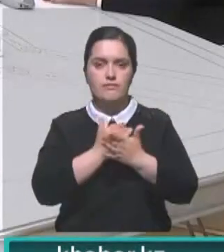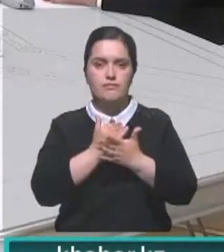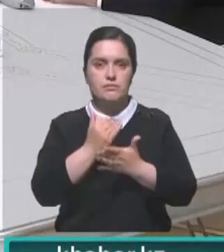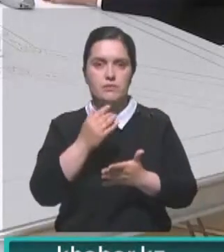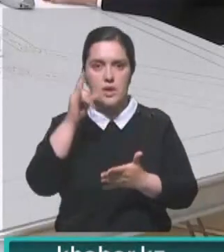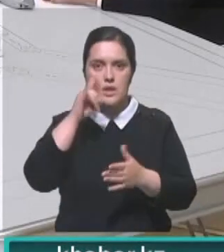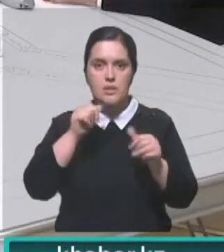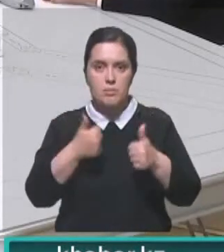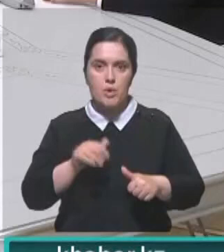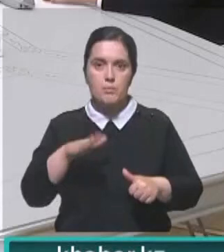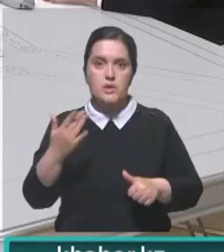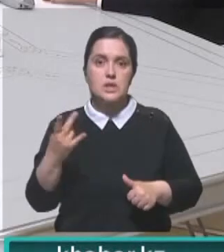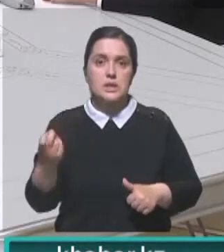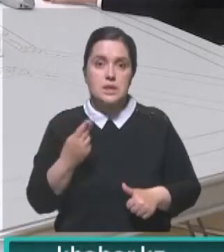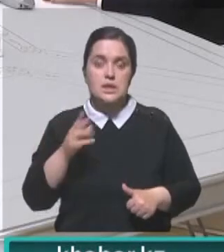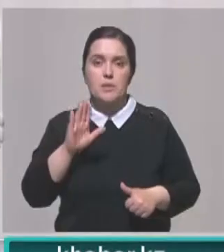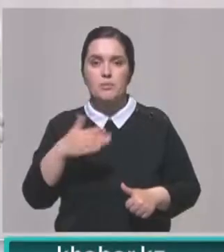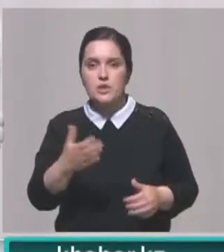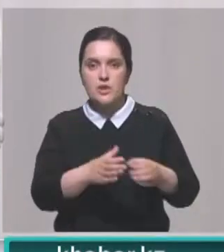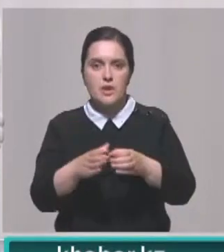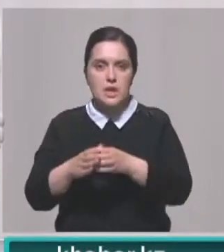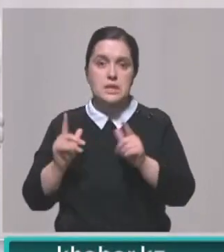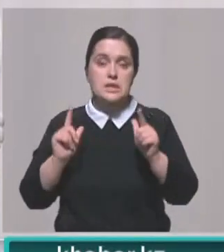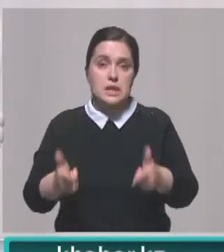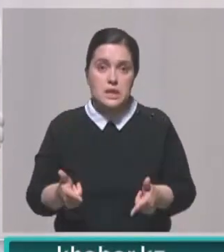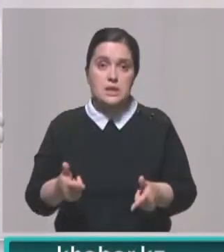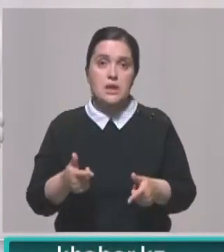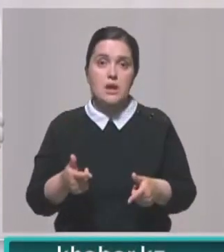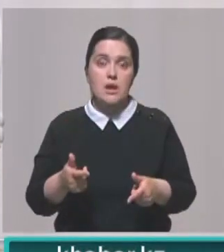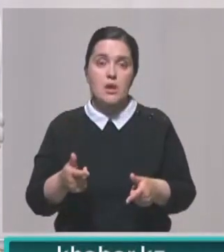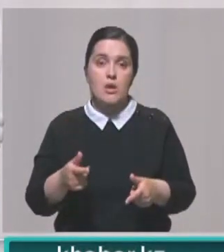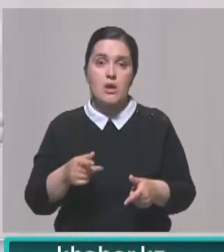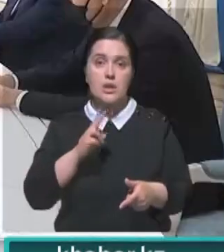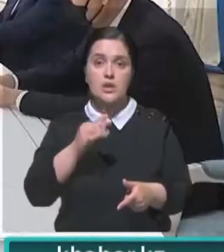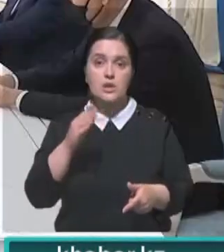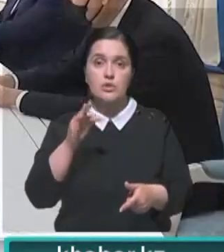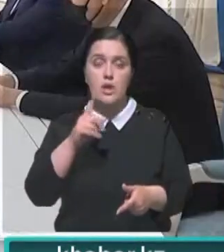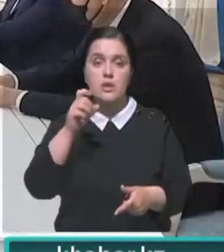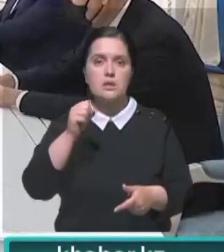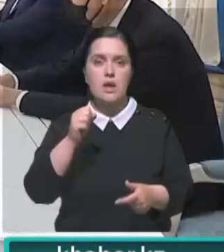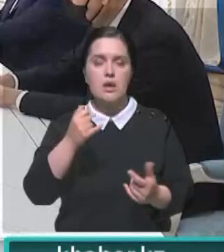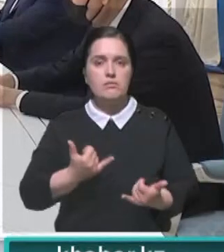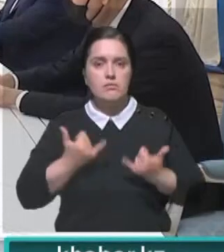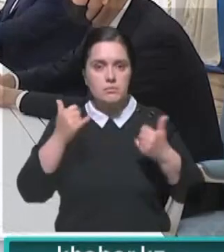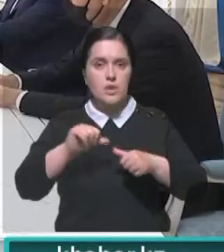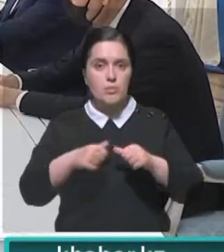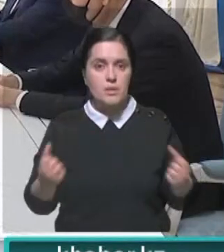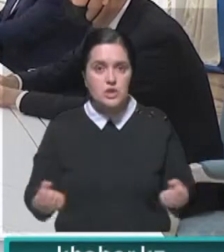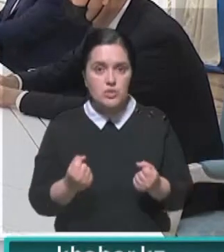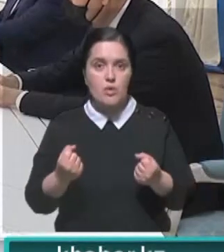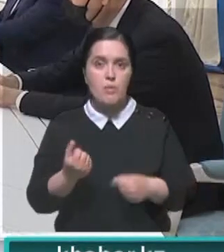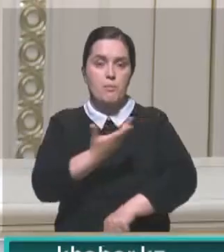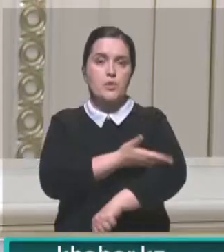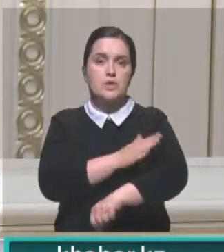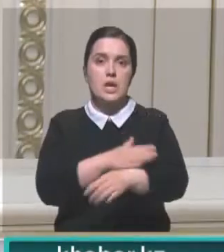оценил казахстанскую модель межнационального и межконфессионального согласия и выразил признательность Касым-Жомарту Токаеву за постоянную